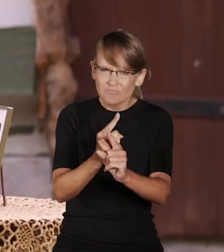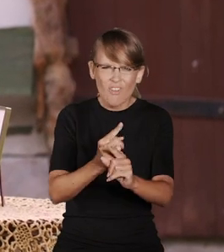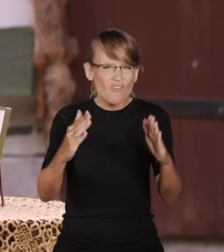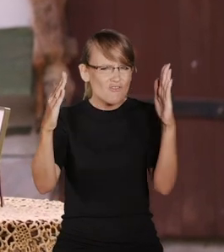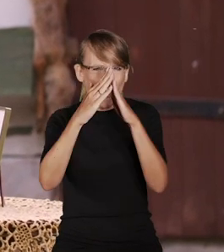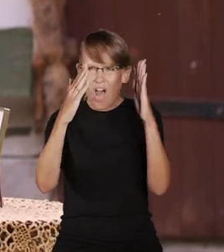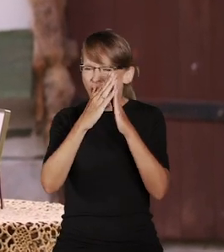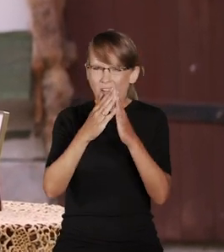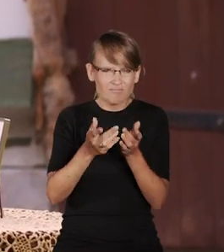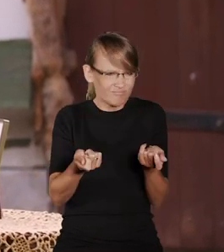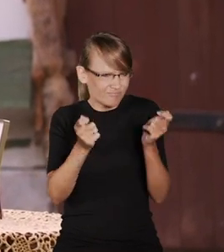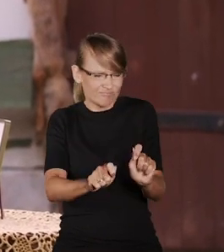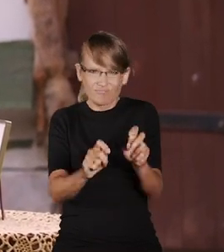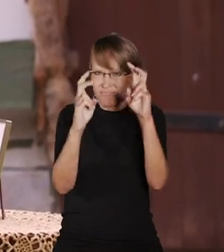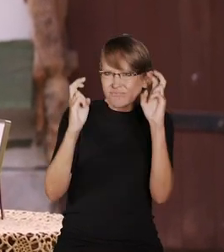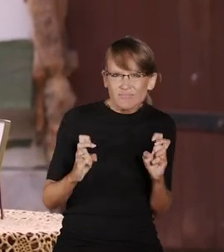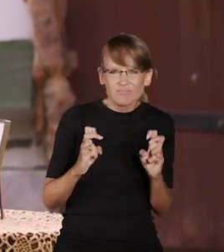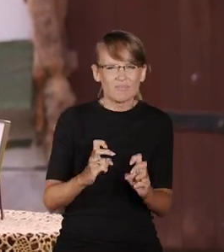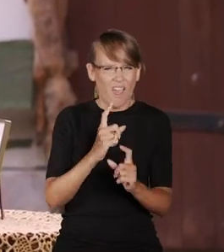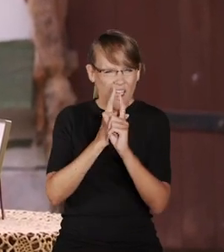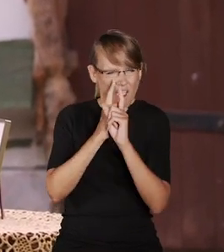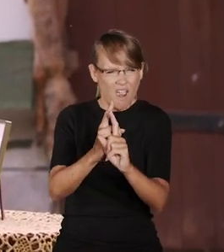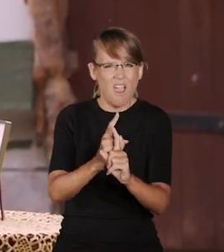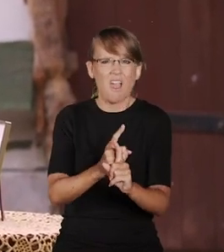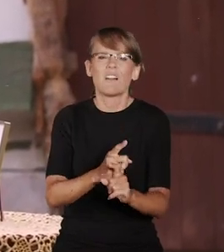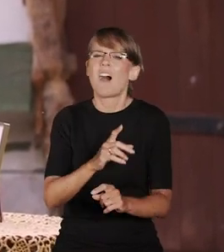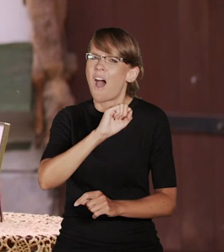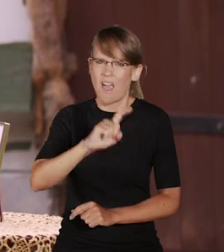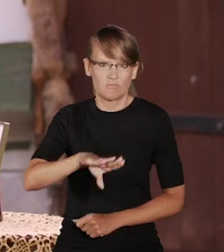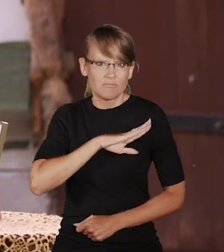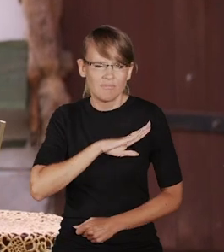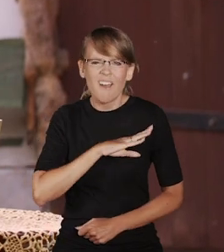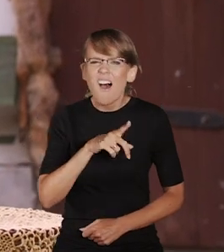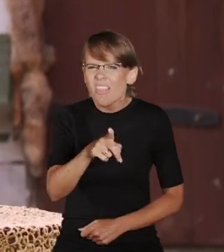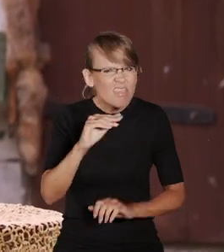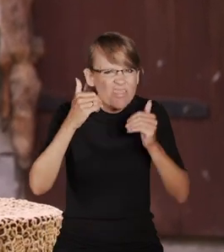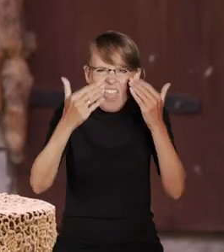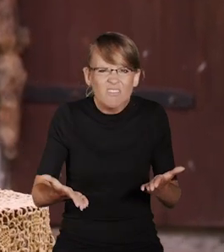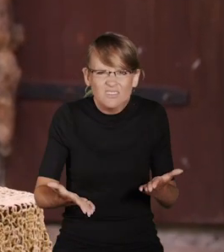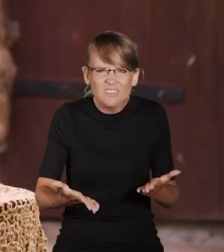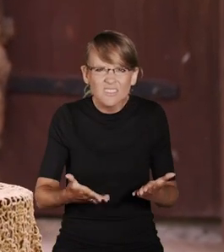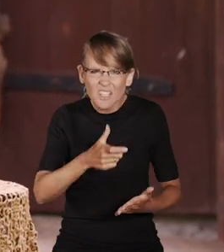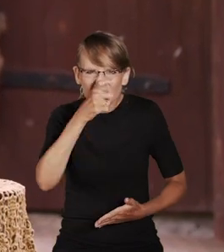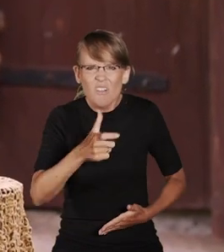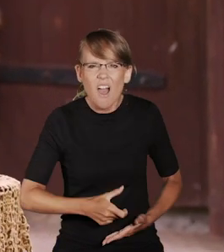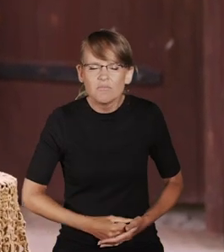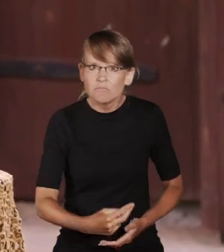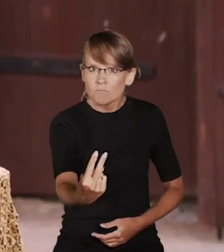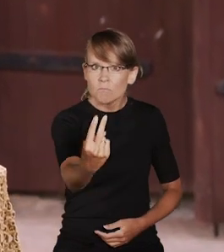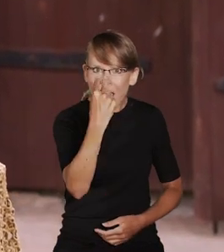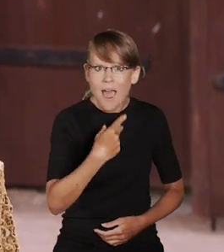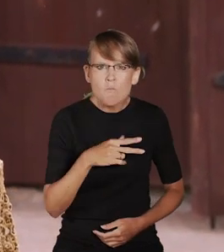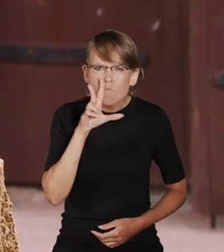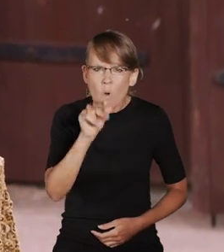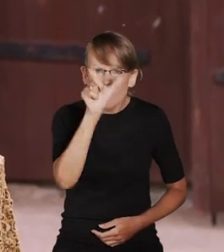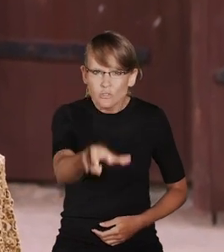serce. I nie wstyd ci to? Twoja grzeczniutka, wierna żoneczka zamknęła się na